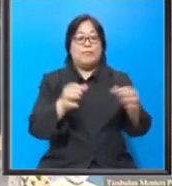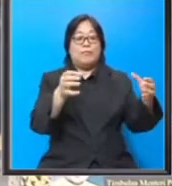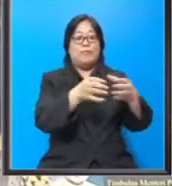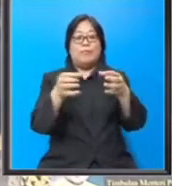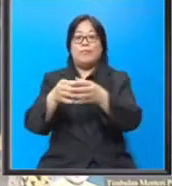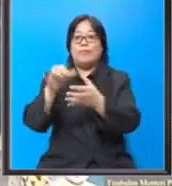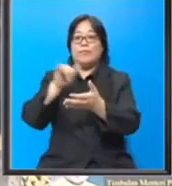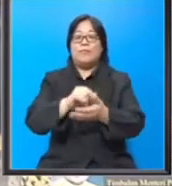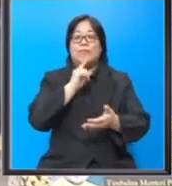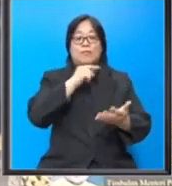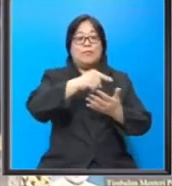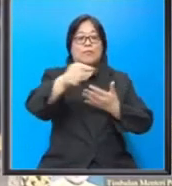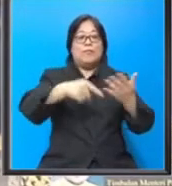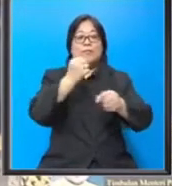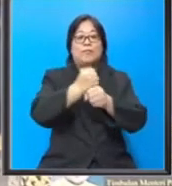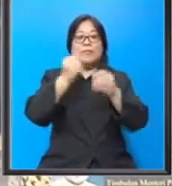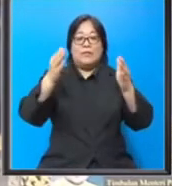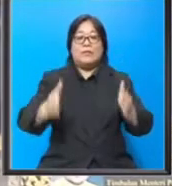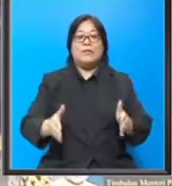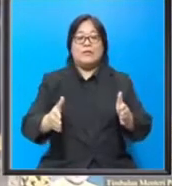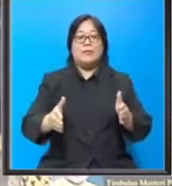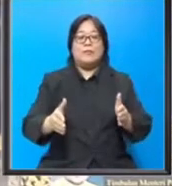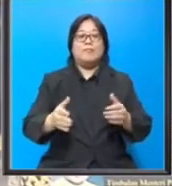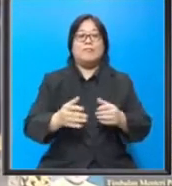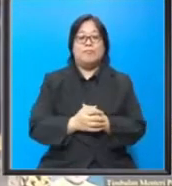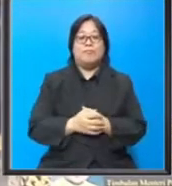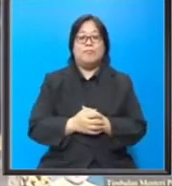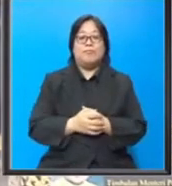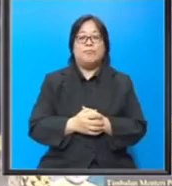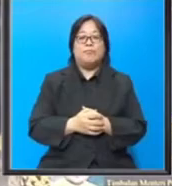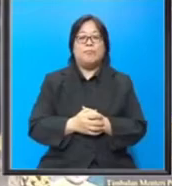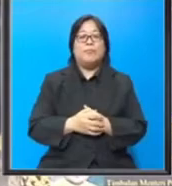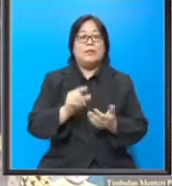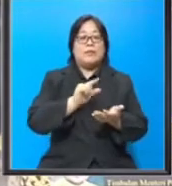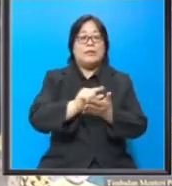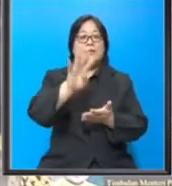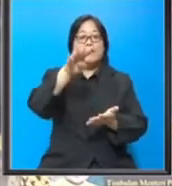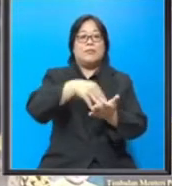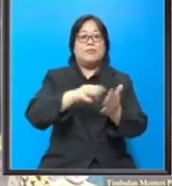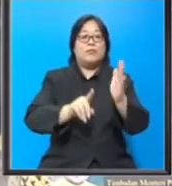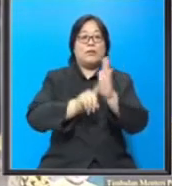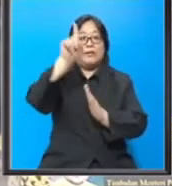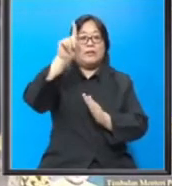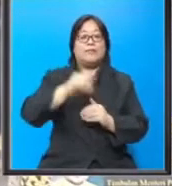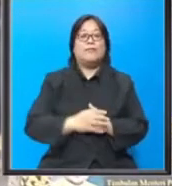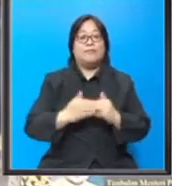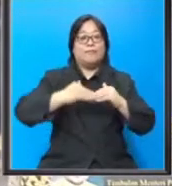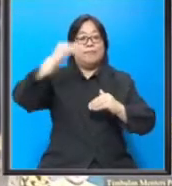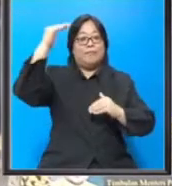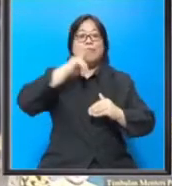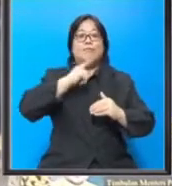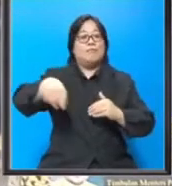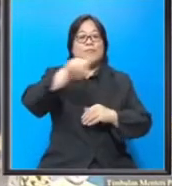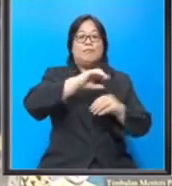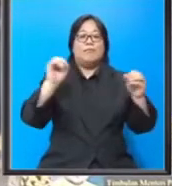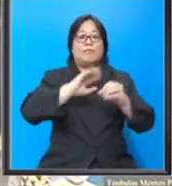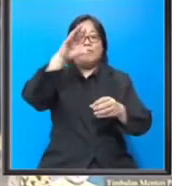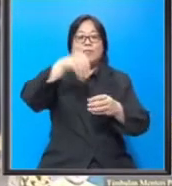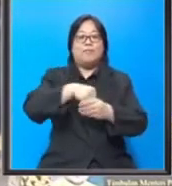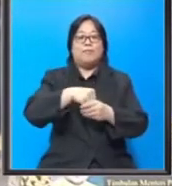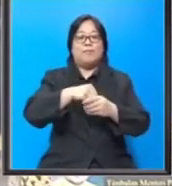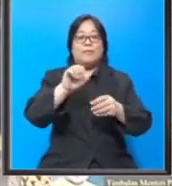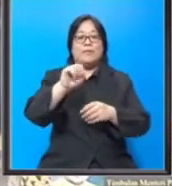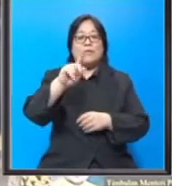great Joe merupakan kalangan pekerja yang berpendapatan 4000 ke atas yang mereka tidak ada dalam skim